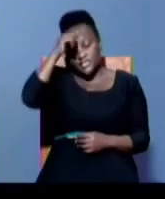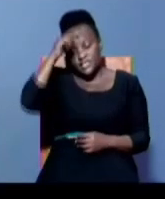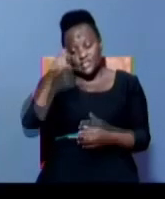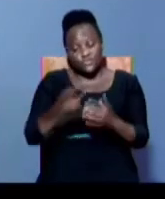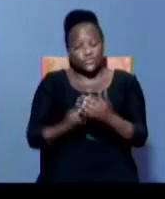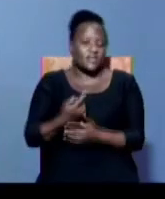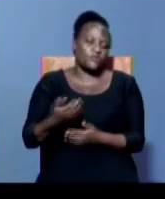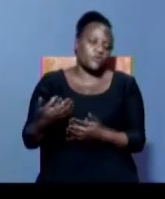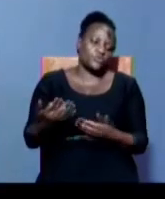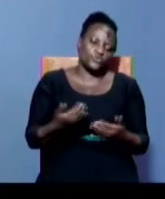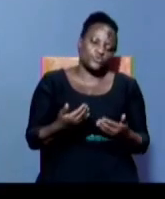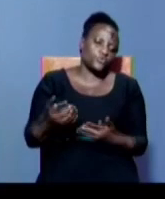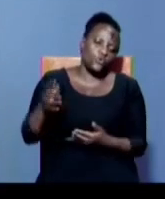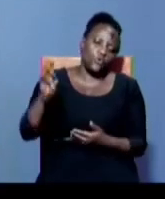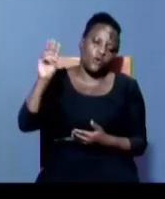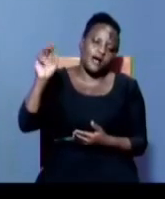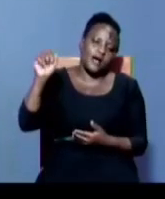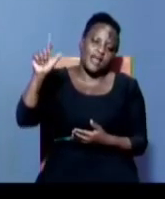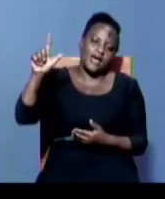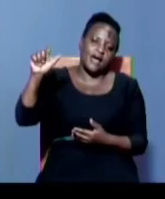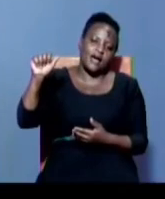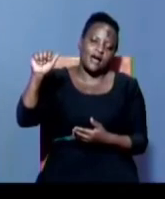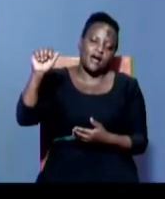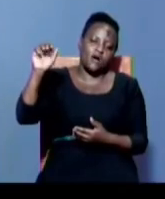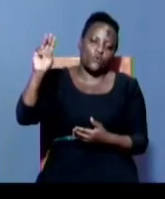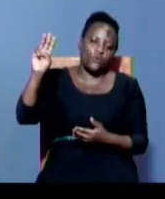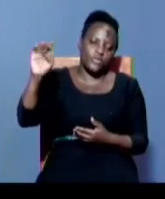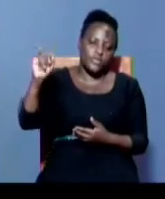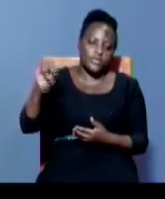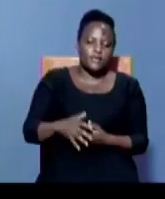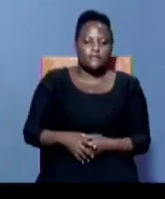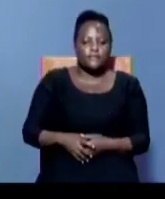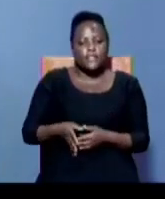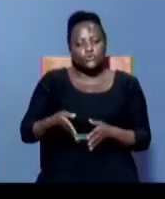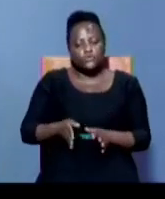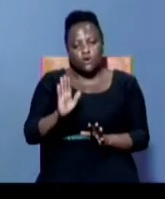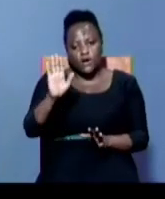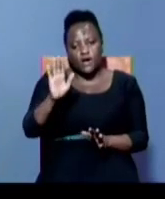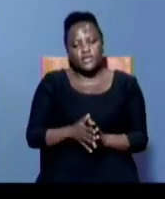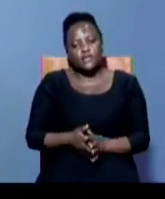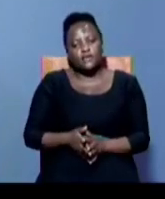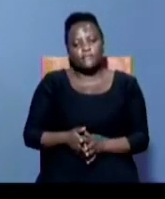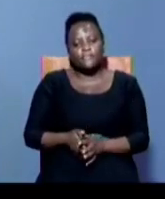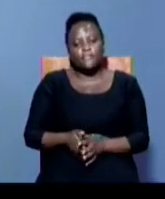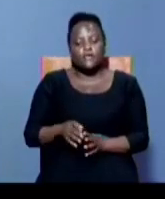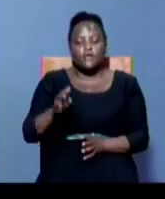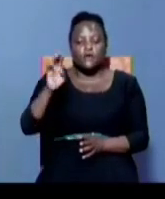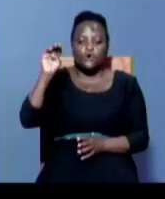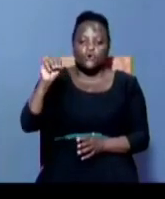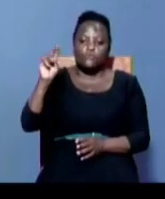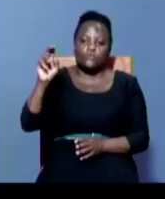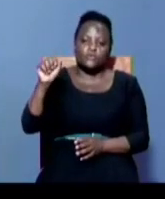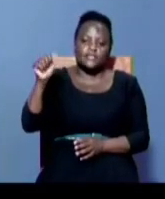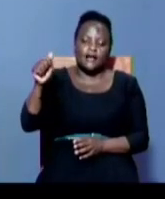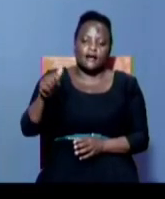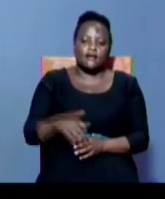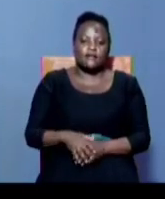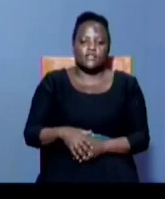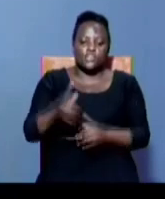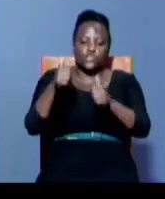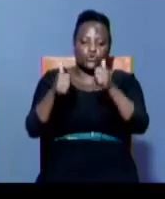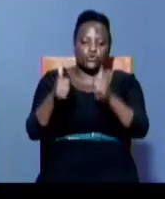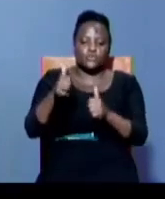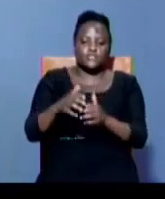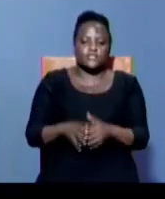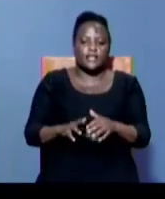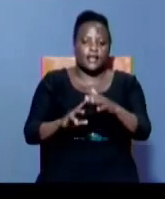wa Lawi, waliokuwa wanaona ya kwamba iwezekani Musa ni kiongozi na nabii wa taifa lile, Haruni ni kaka